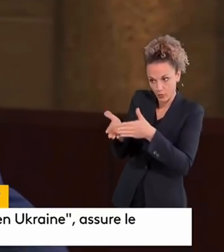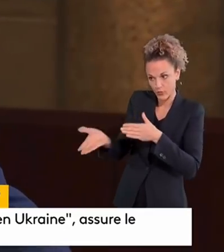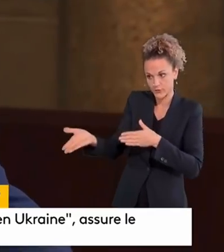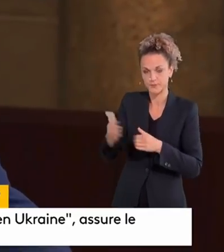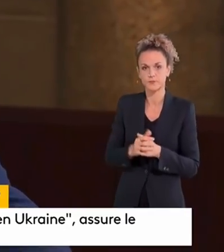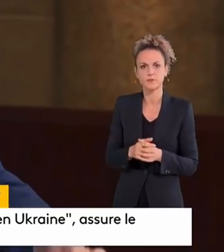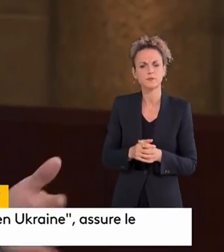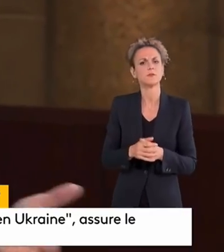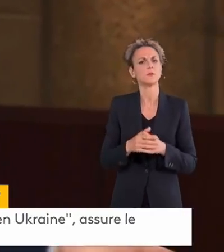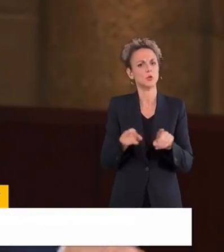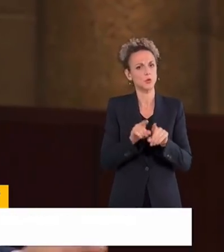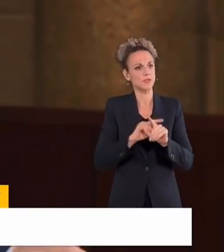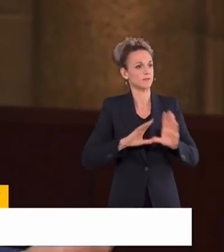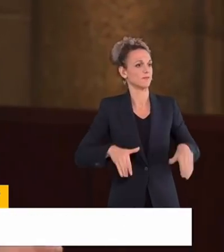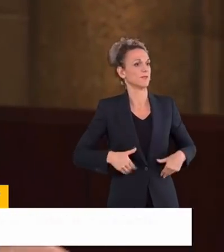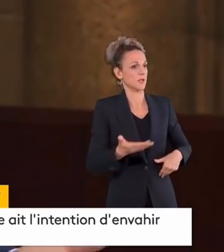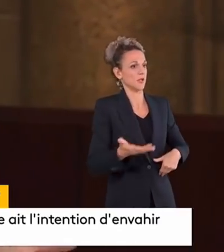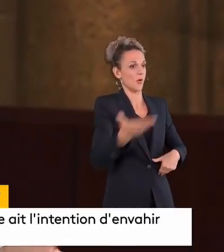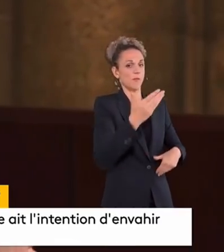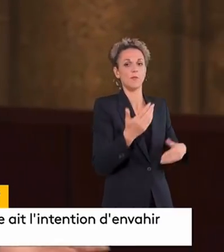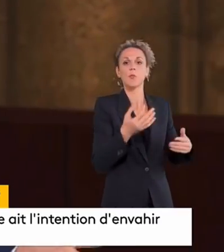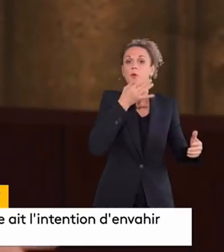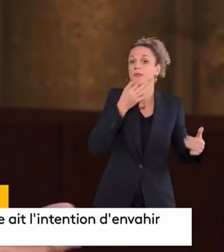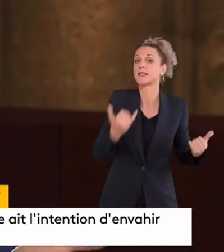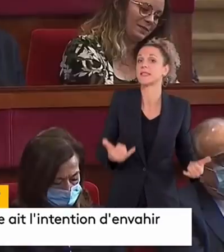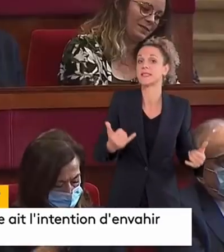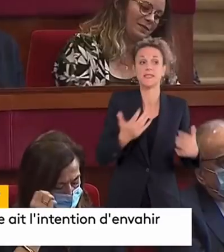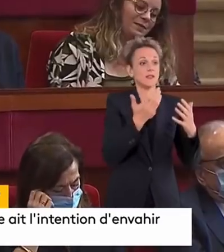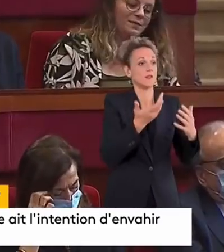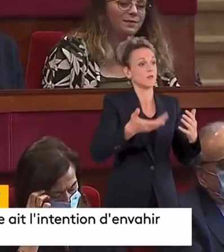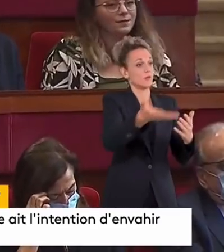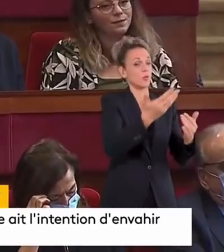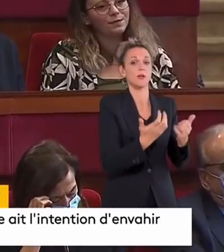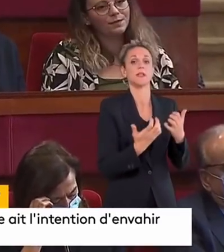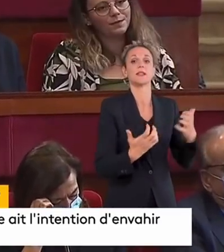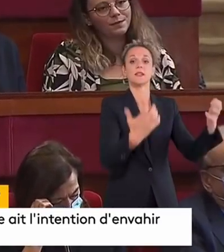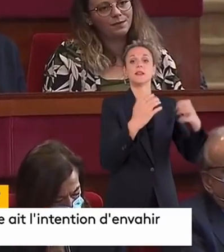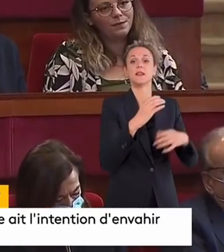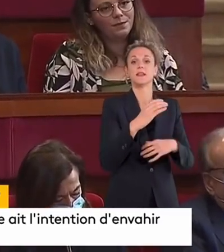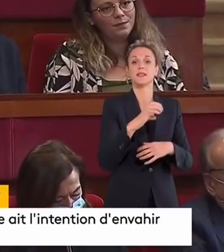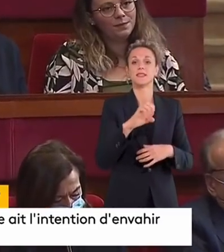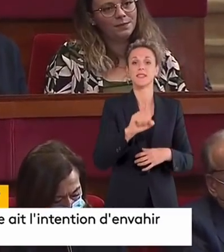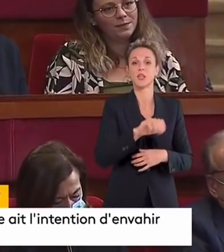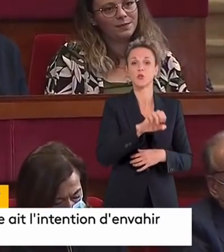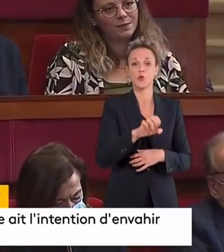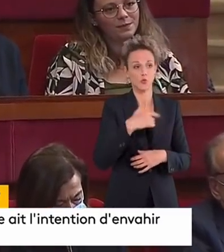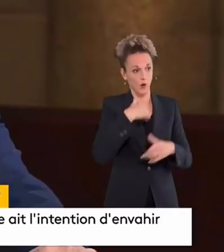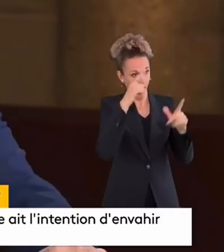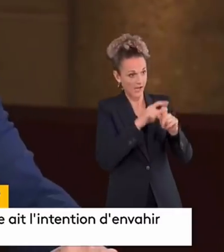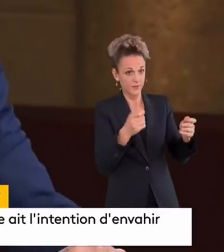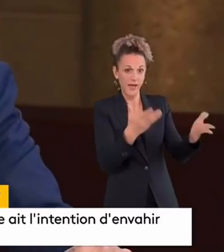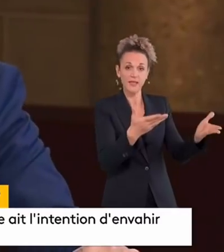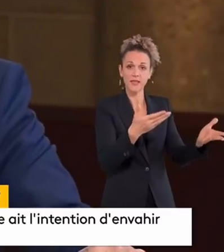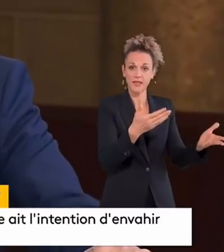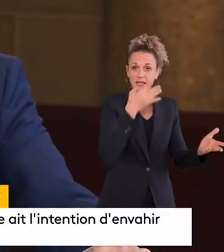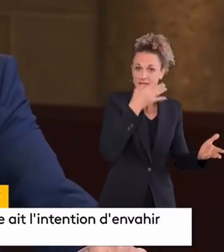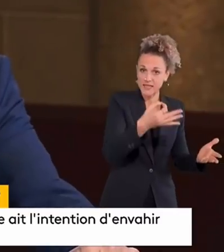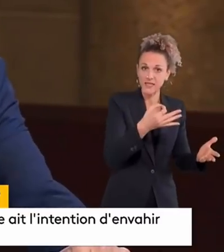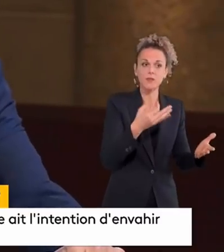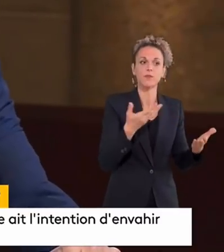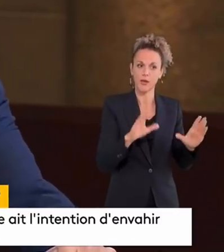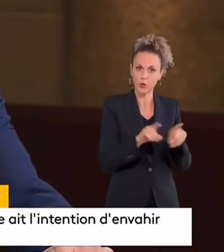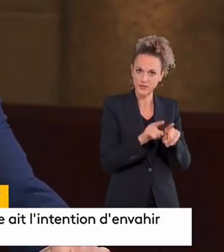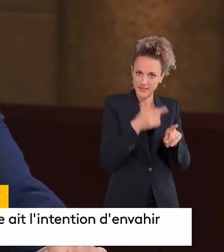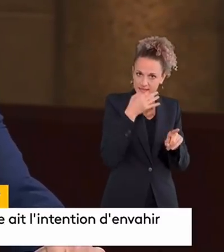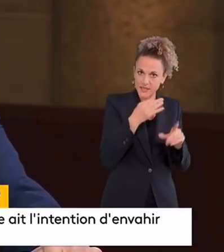institution comme la vôtre, je profite d'être ici pour pouvoir le dire, puisque si je dis que je la respecte, c'est pas pour le dire qu'avec des mots, mais